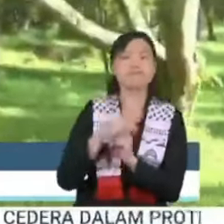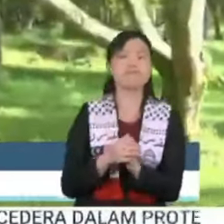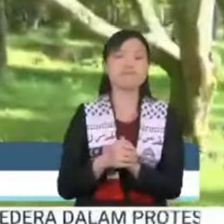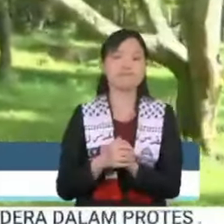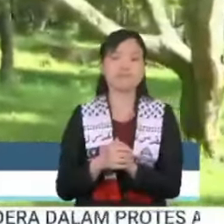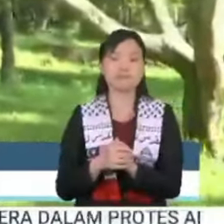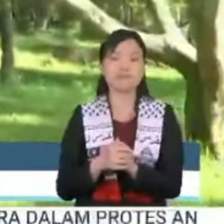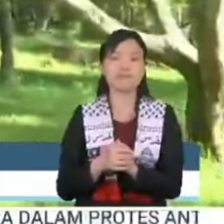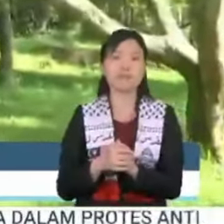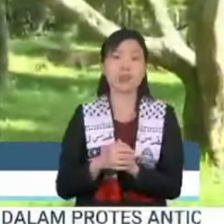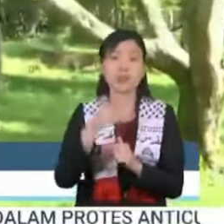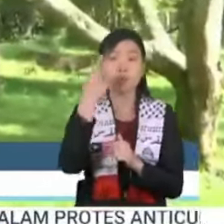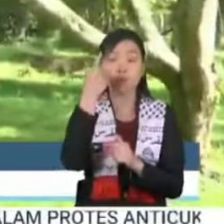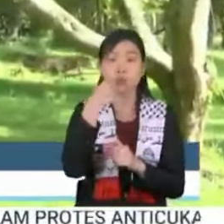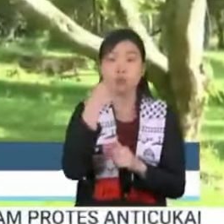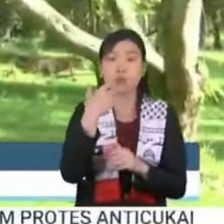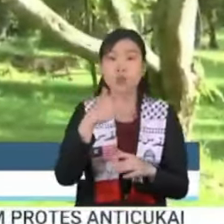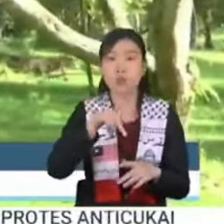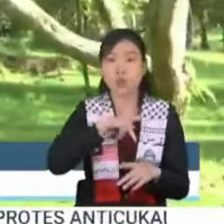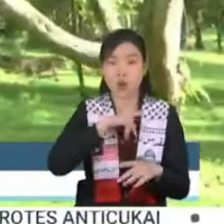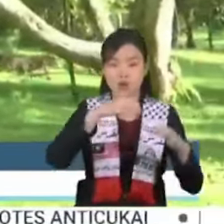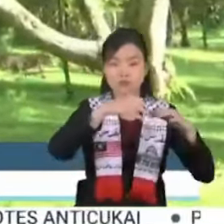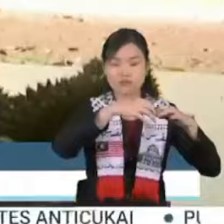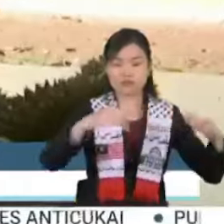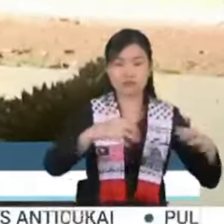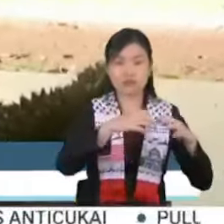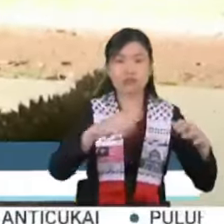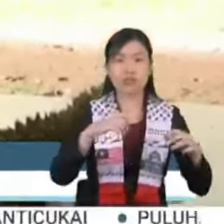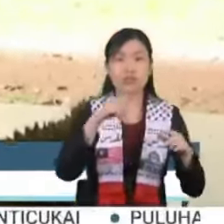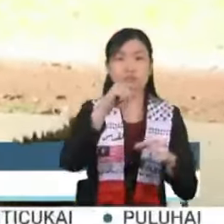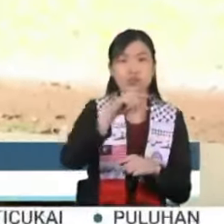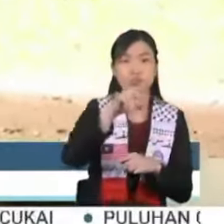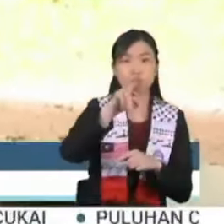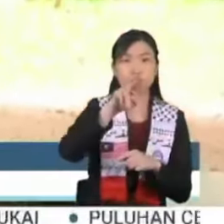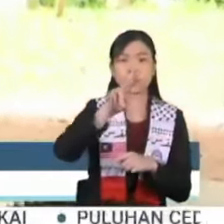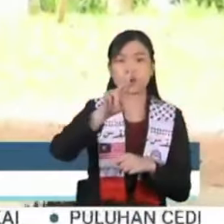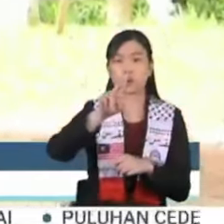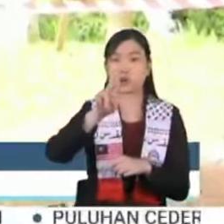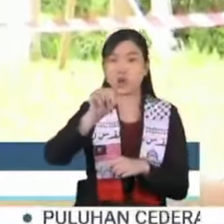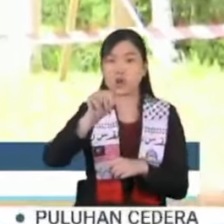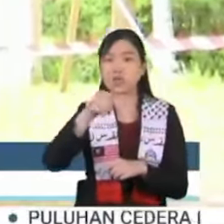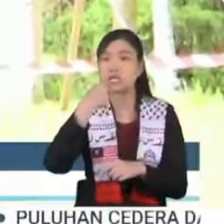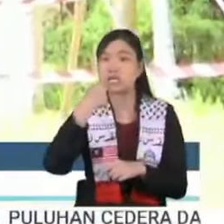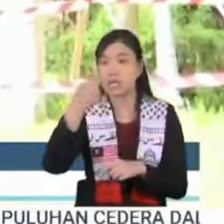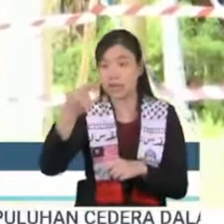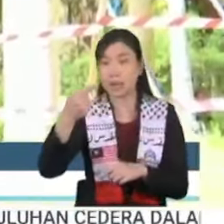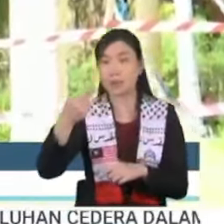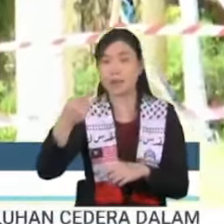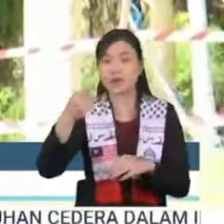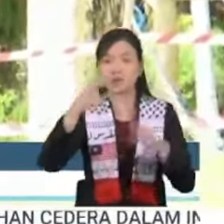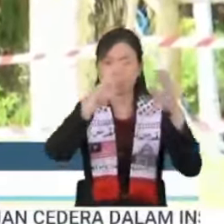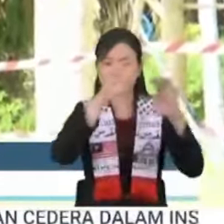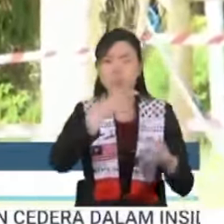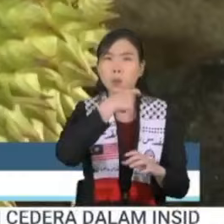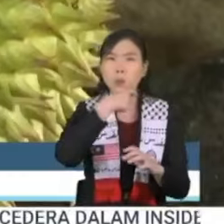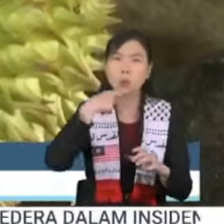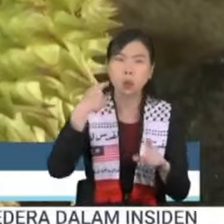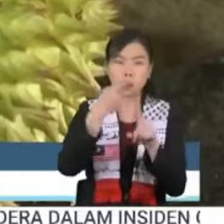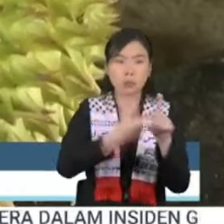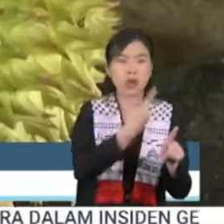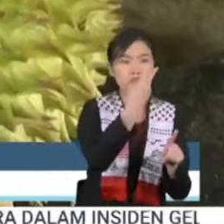Bagi pemilik dusun durian dari Kampung Sungai Tok Pawang, Gurun Tioh Seng Kun, kemarau berpanjangan dari Februari hingga April